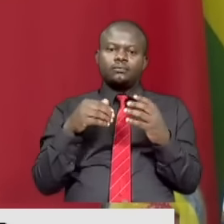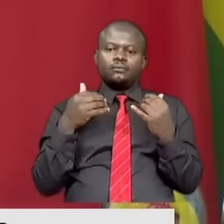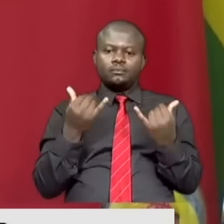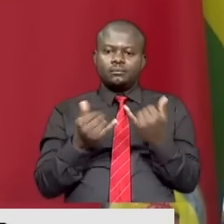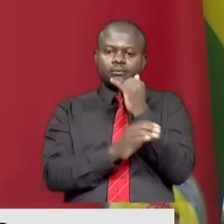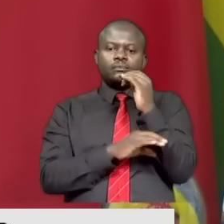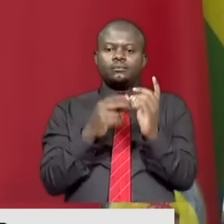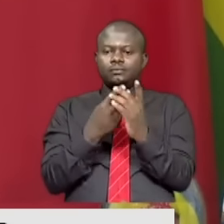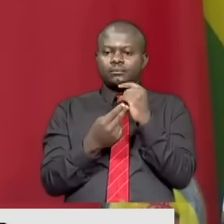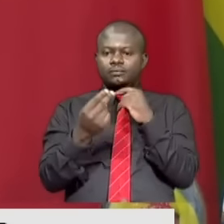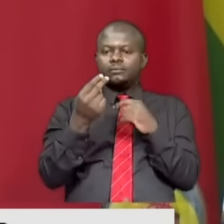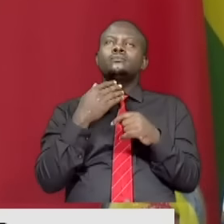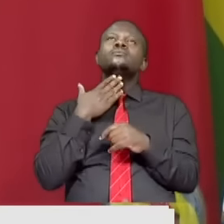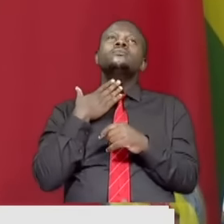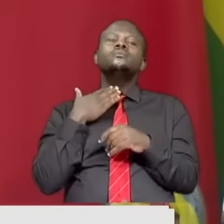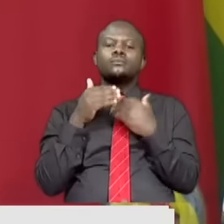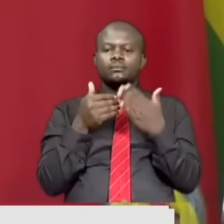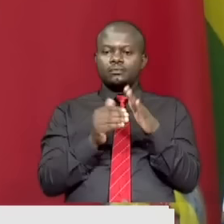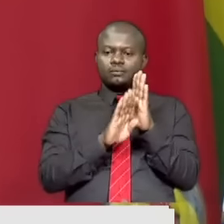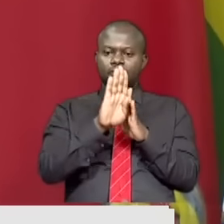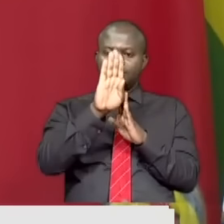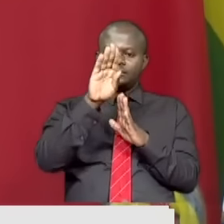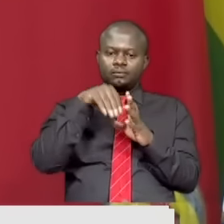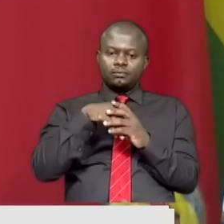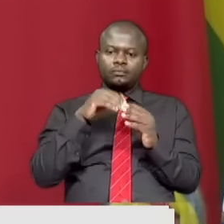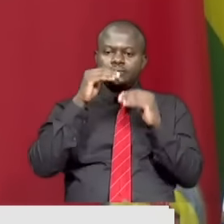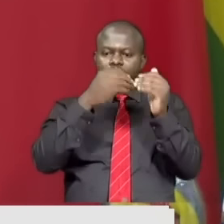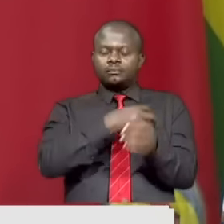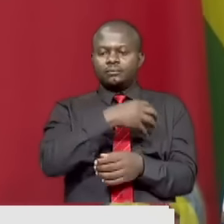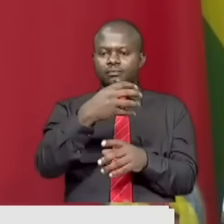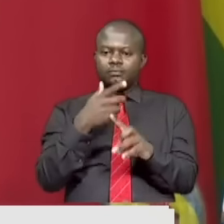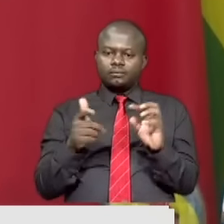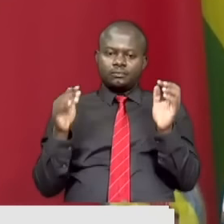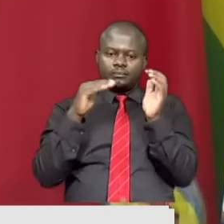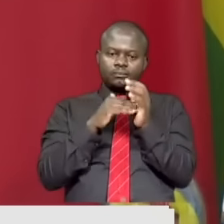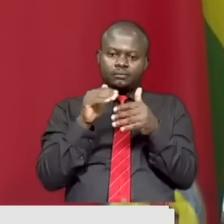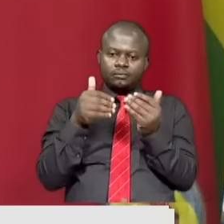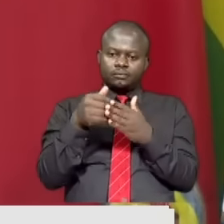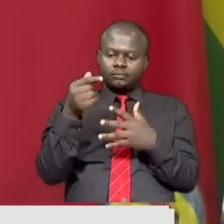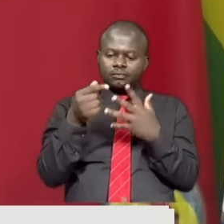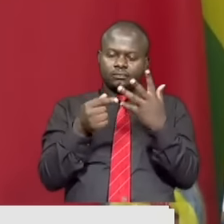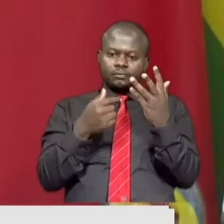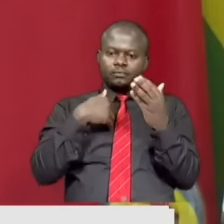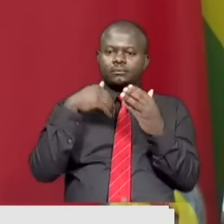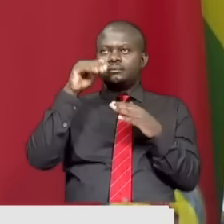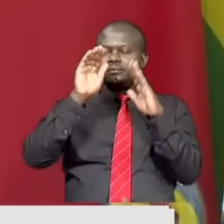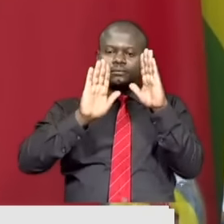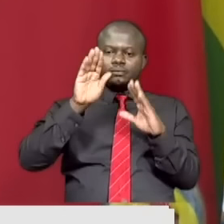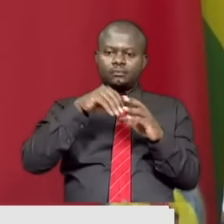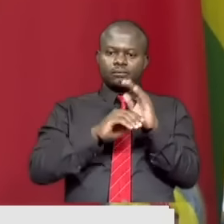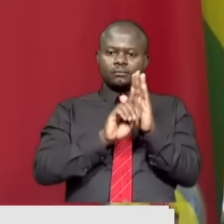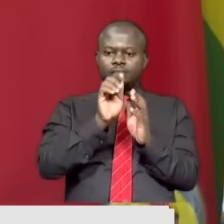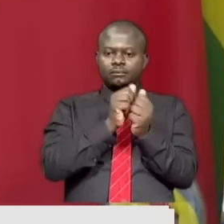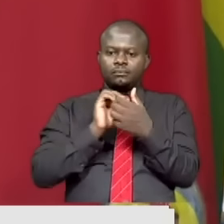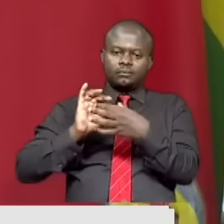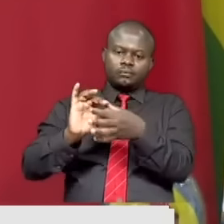ibihugu byombi byifuza gutera imbere mu by'ubukungu ndetse no kuba ibi byagira uruhare mu iterambere